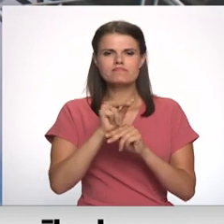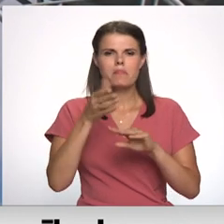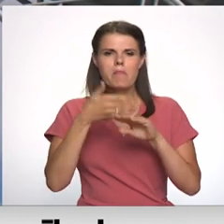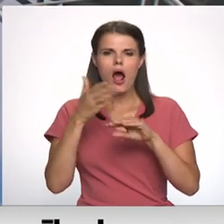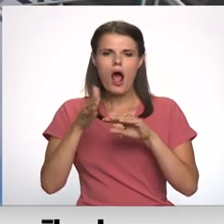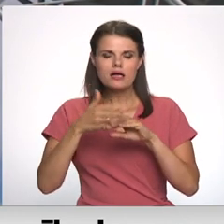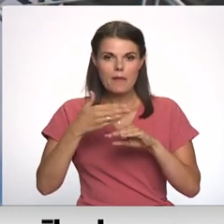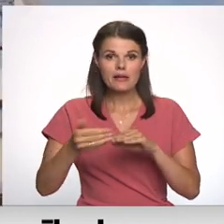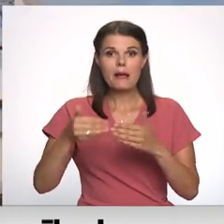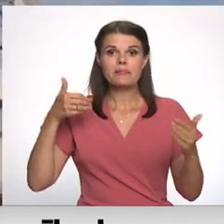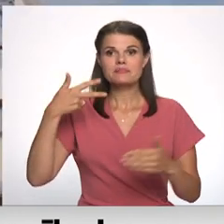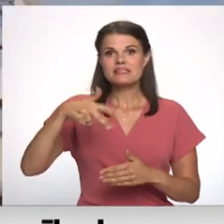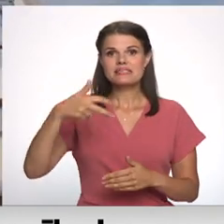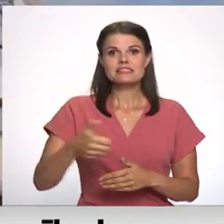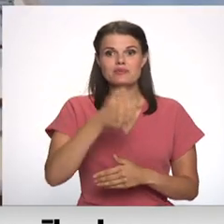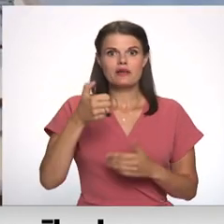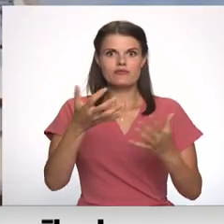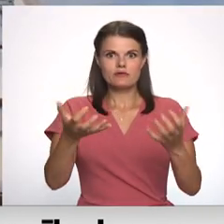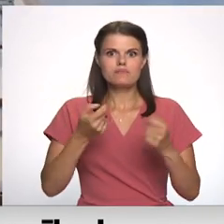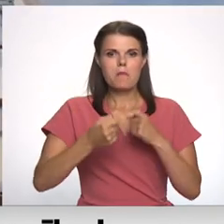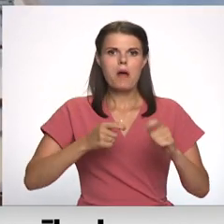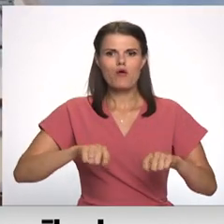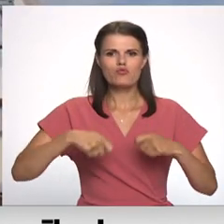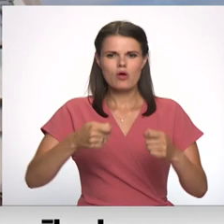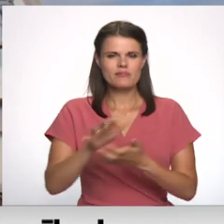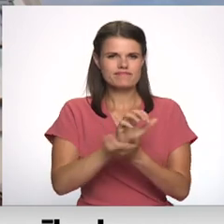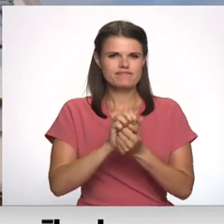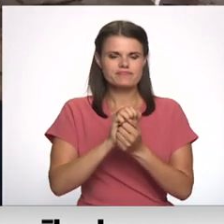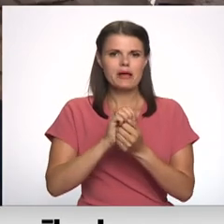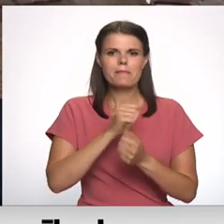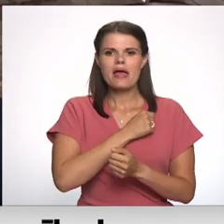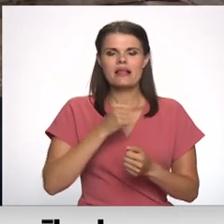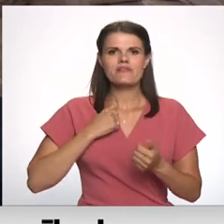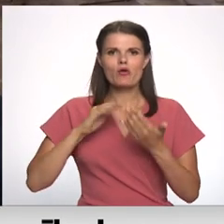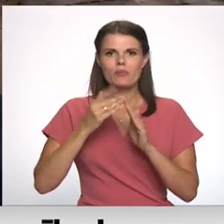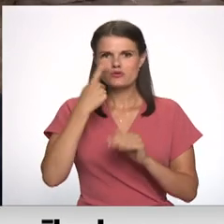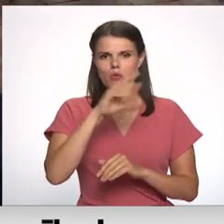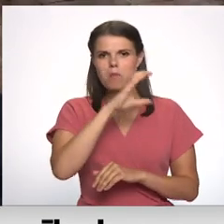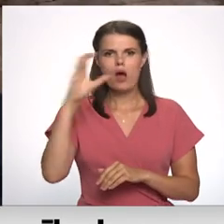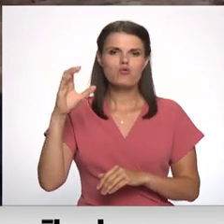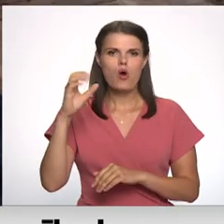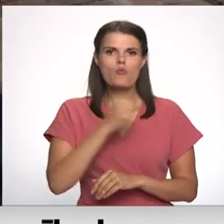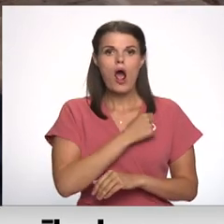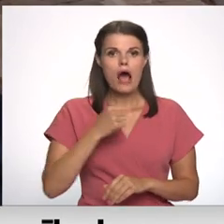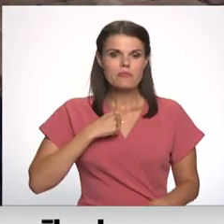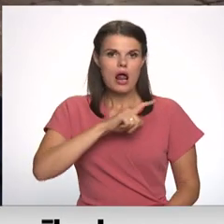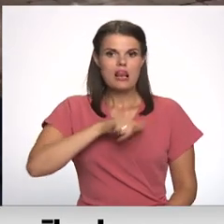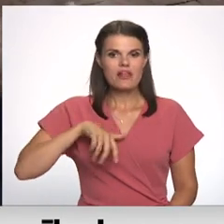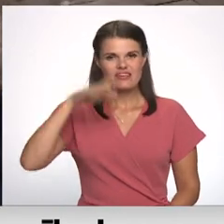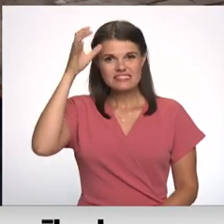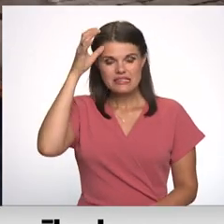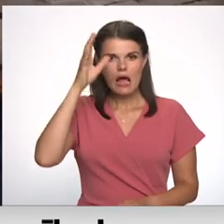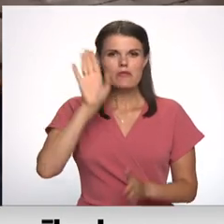garumā. Pirms 30 gadiem saņemot mantojumā izdemolēto militāro pilsētiņu no padomju armijas, Latvijas zinātnieki bez schēmām